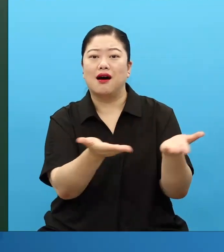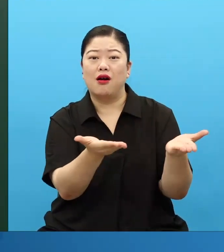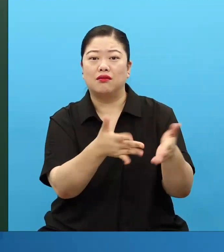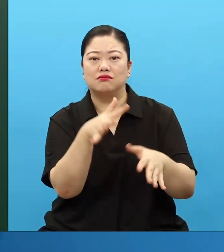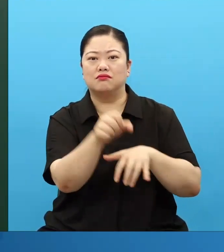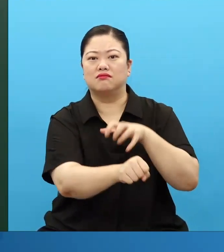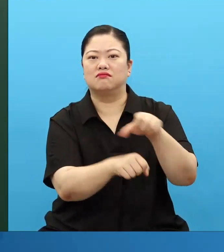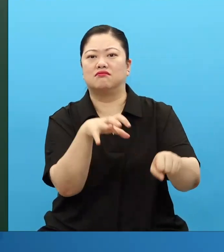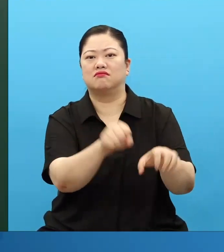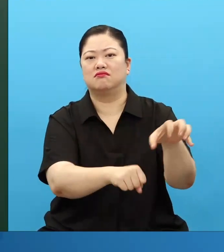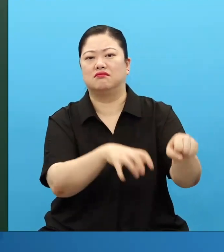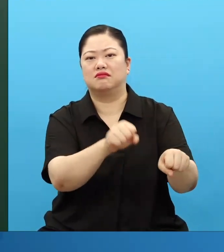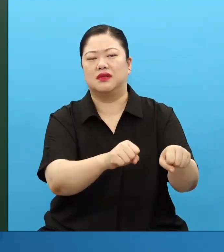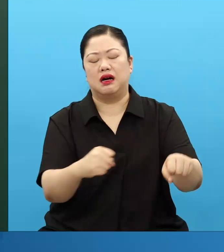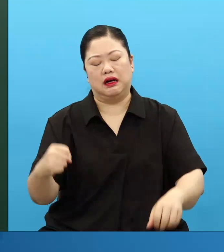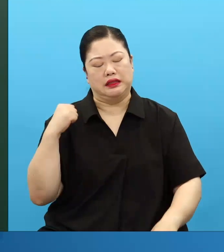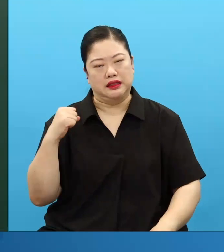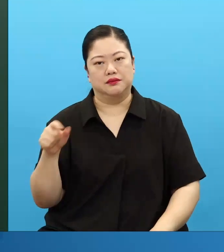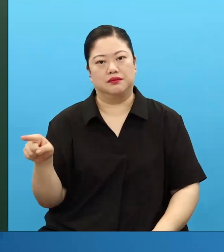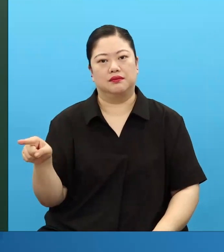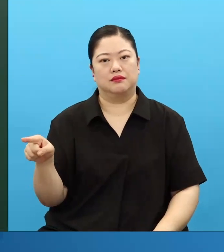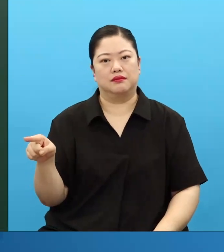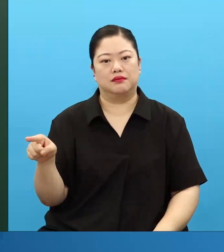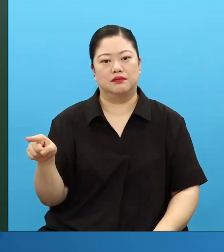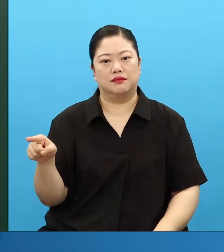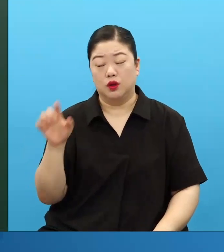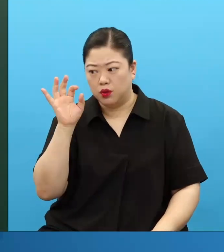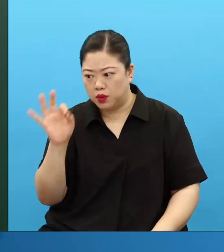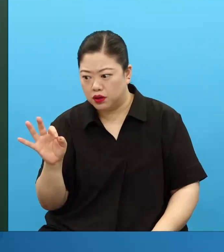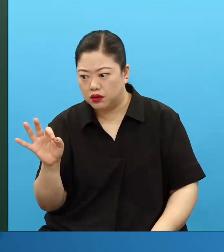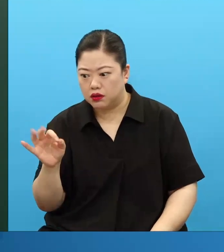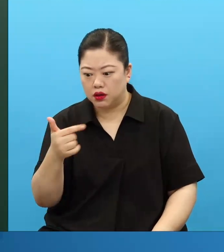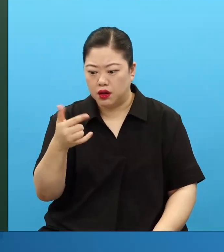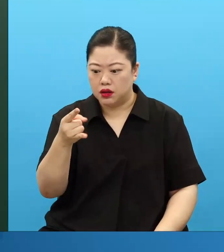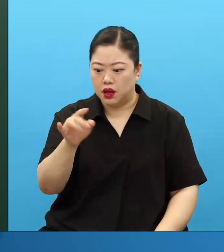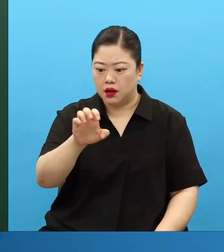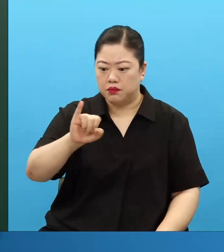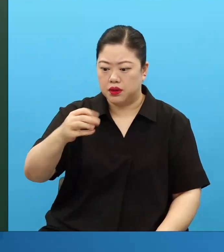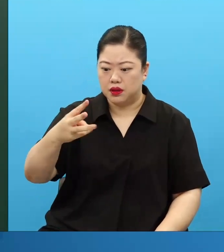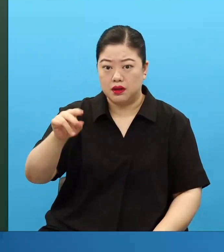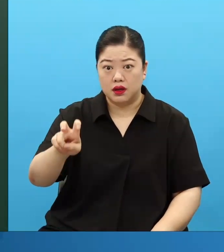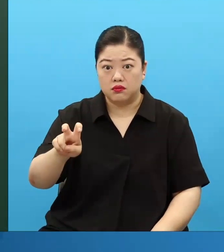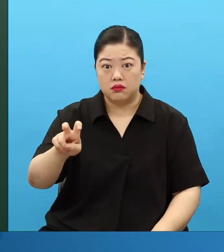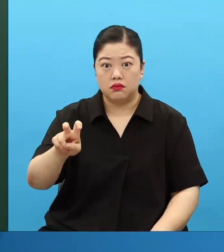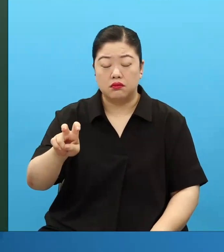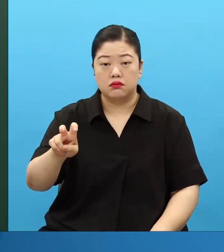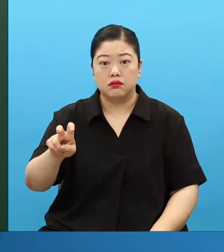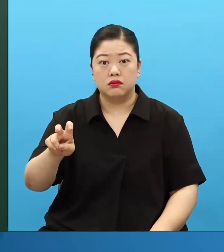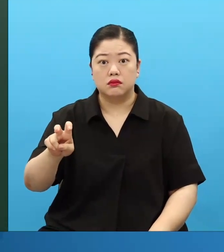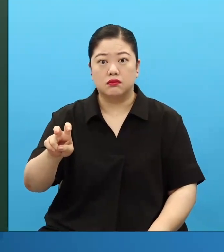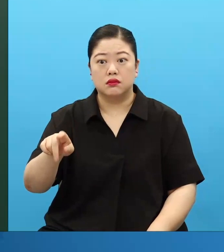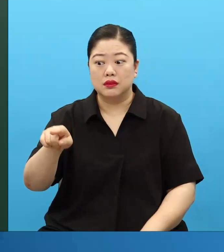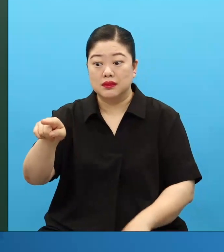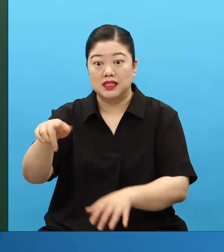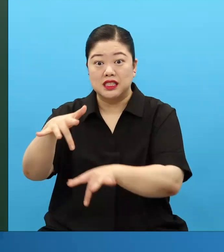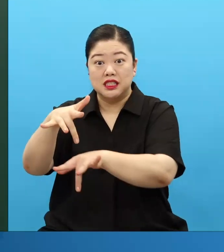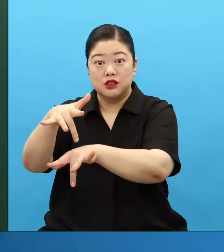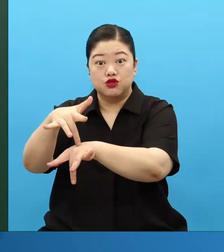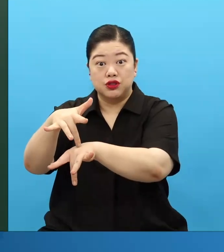when the elder came up 3년 and 지나고 said 있는 to me, 소리예요. "Pastor, I think I need to receive camp training as well." That was after 3 years. 받아야지요. I said, "Of course you